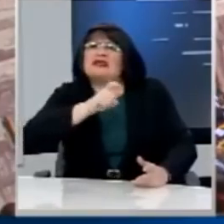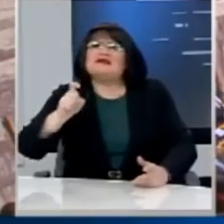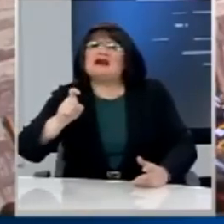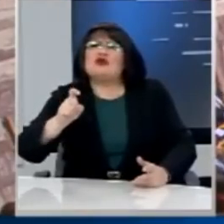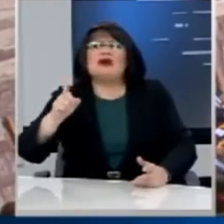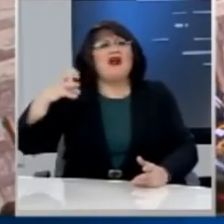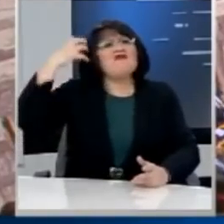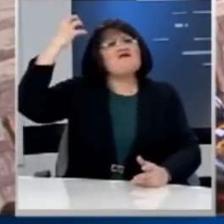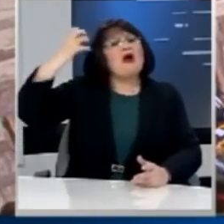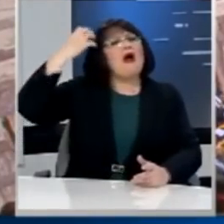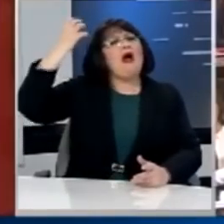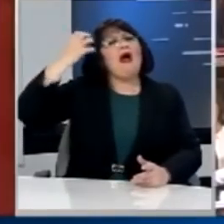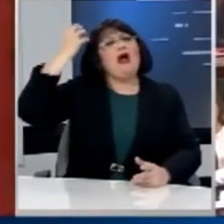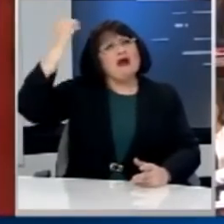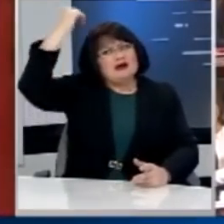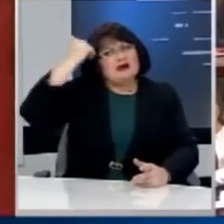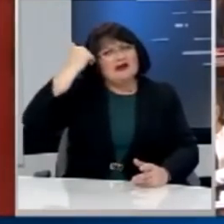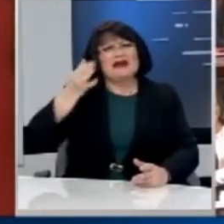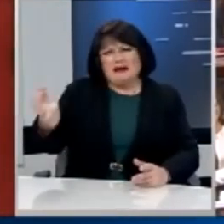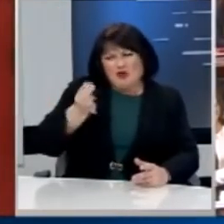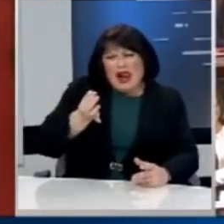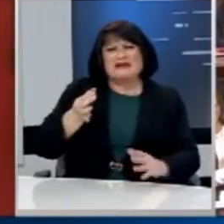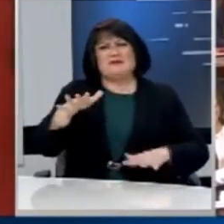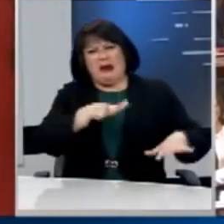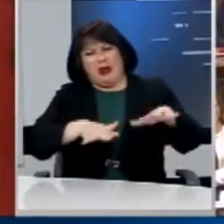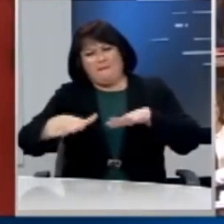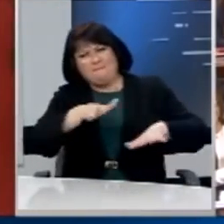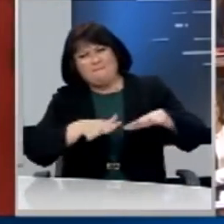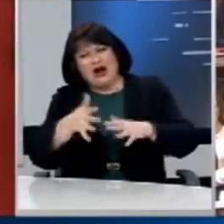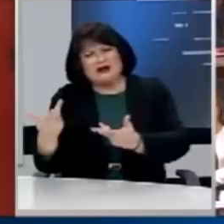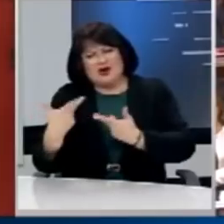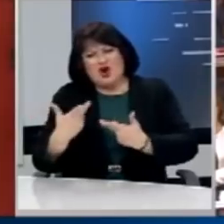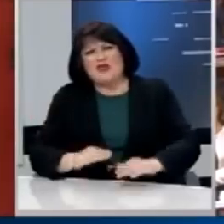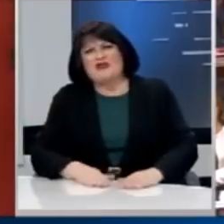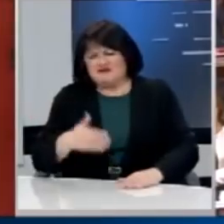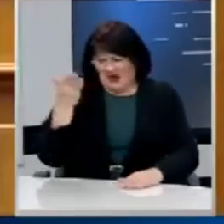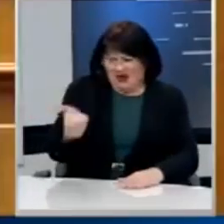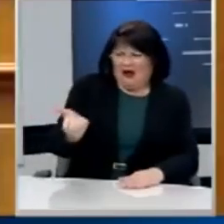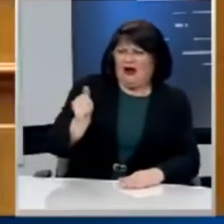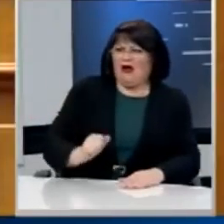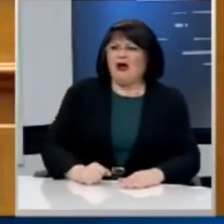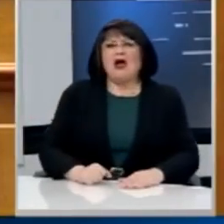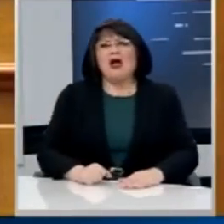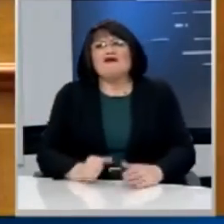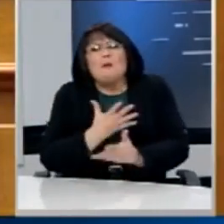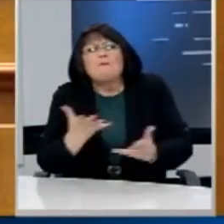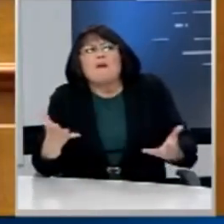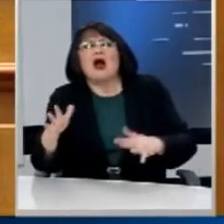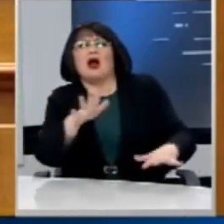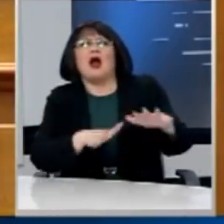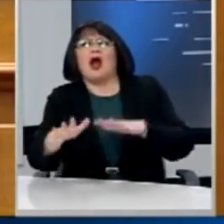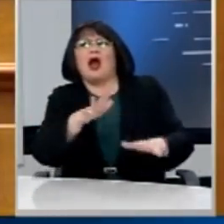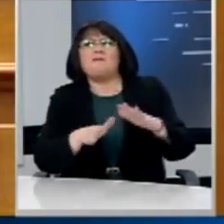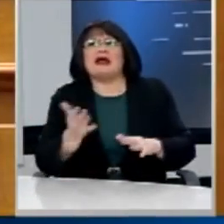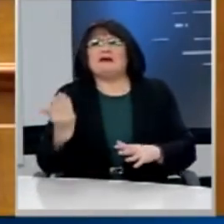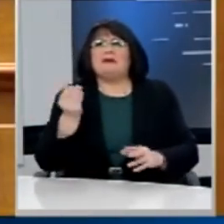Τη φαντασία σας μόνο. Και μετά μιλάτε για απάτη. Μιλάτε για απάτη. Αυτή ήταν η μεγαλύτερη απάτη η οποία